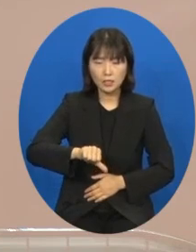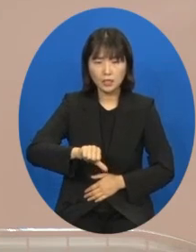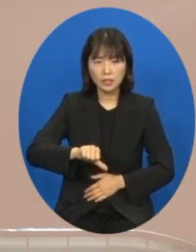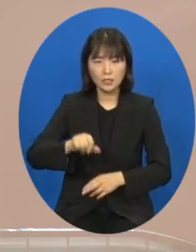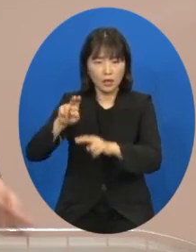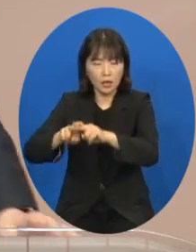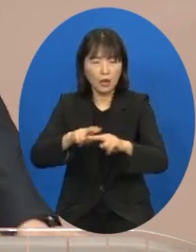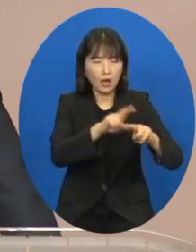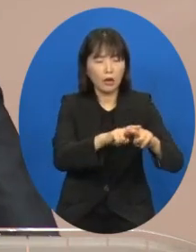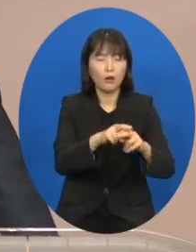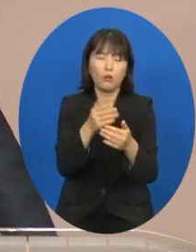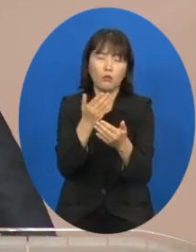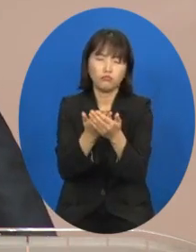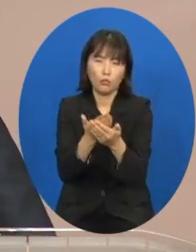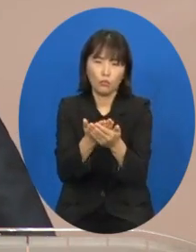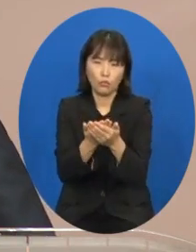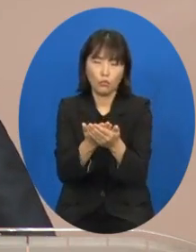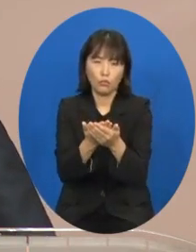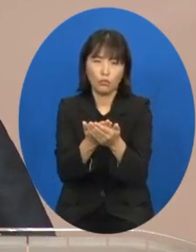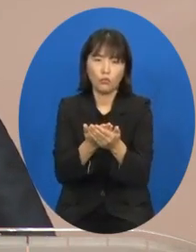앉혀주소서